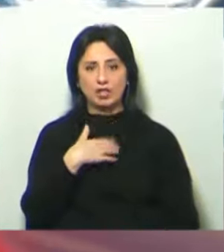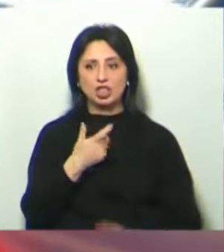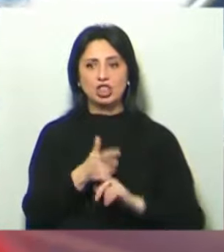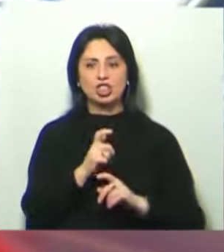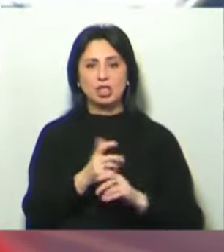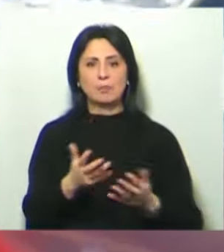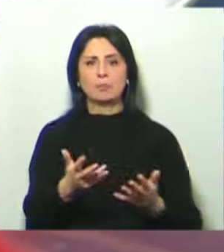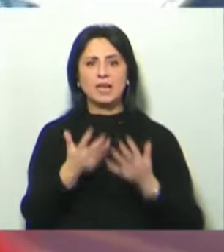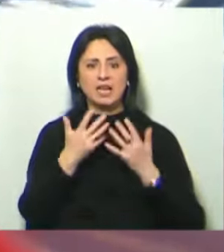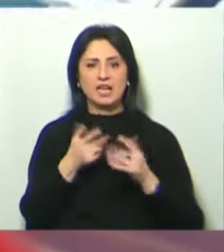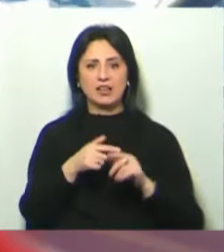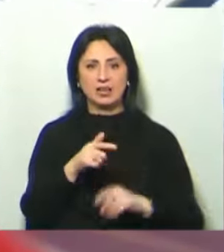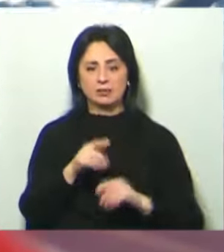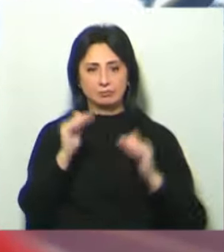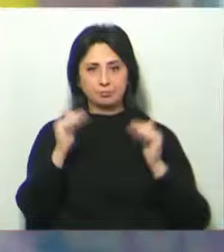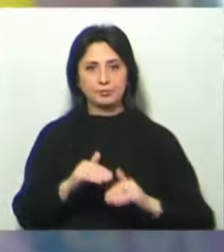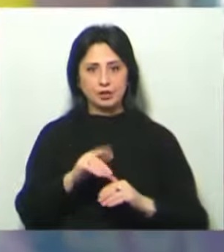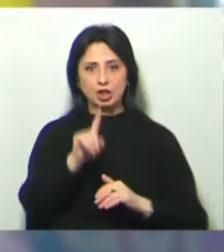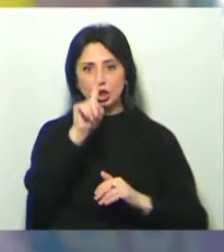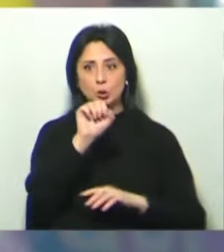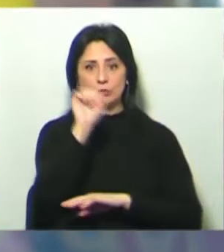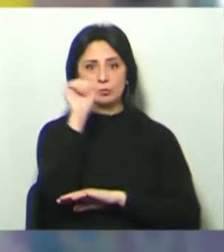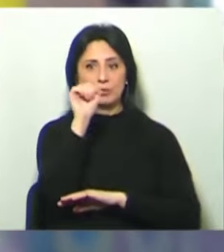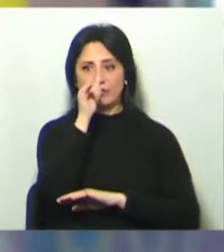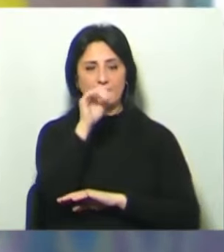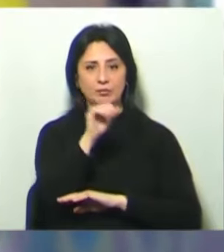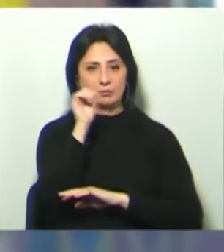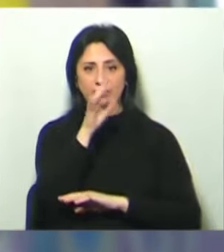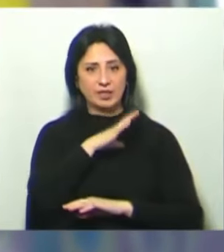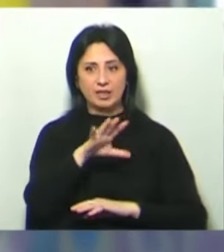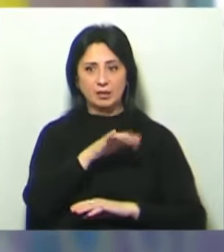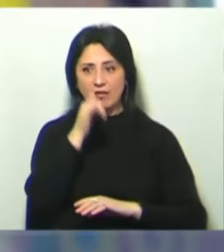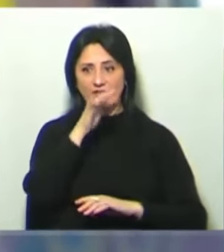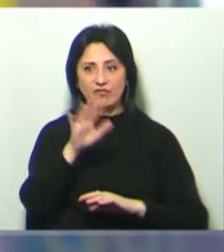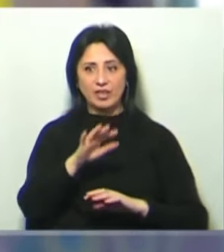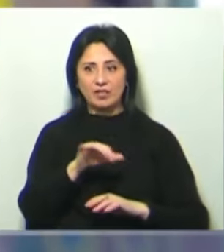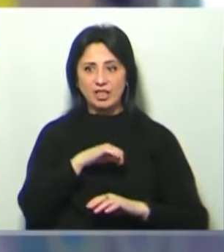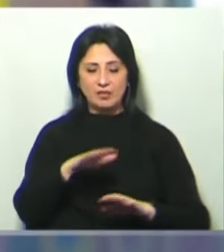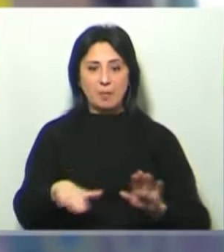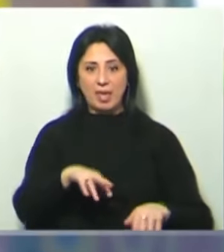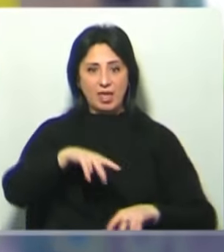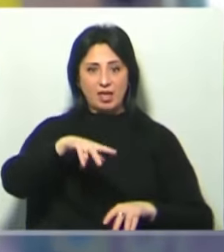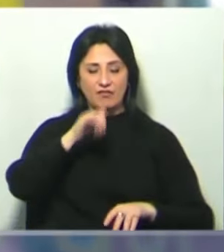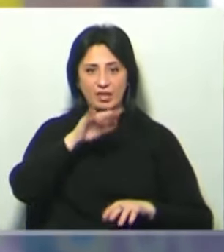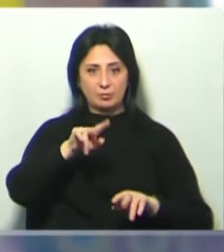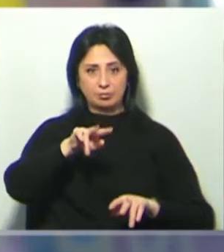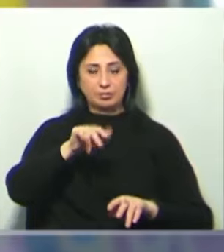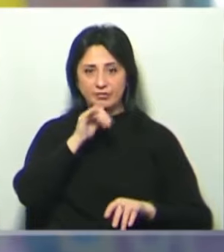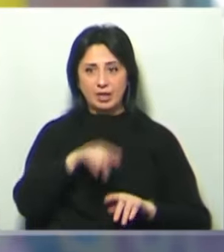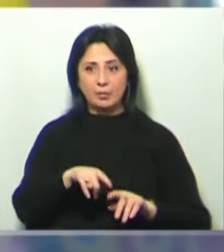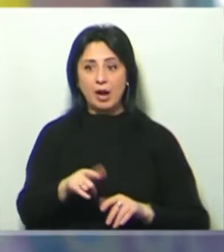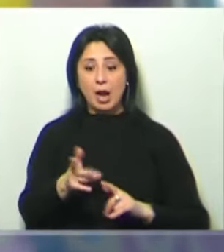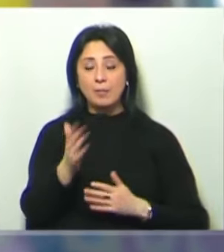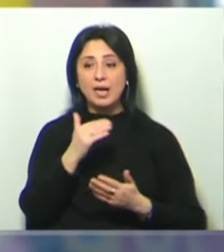ძალიან მკვეთრი ჰიპოტონუსით, ზურგს ვერ იჭერდა, ვერ ამოძრავებდა თვითონ ფეხებს. მაგრამ